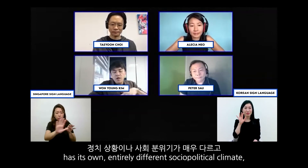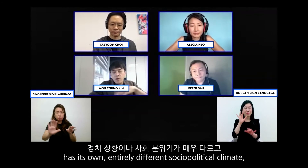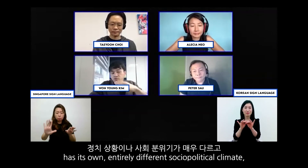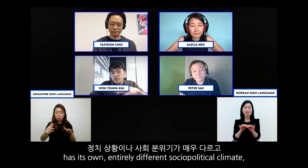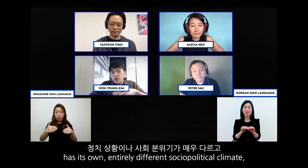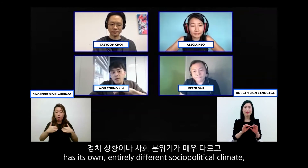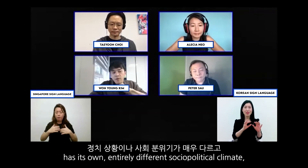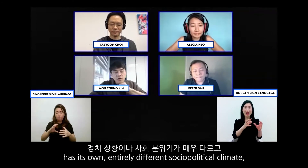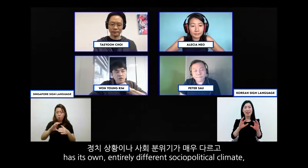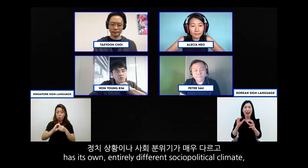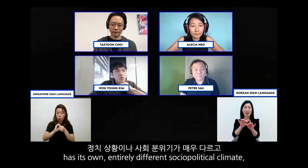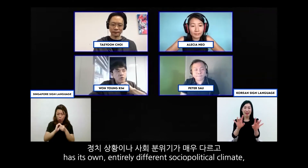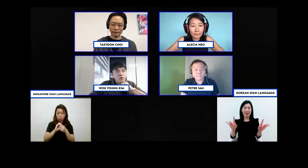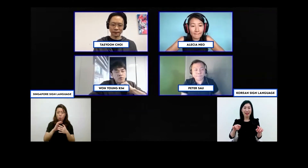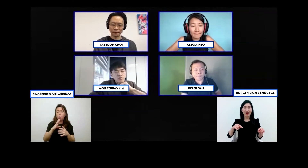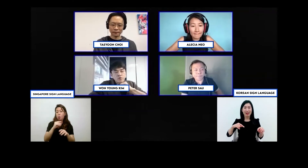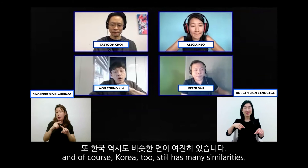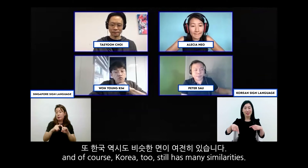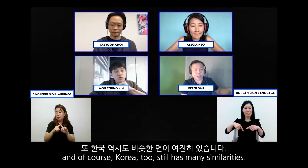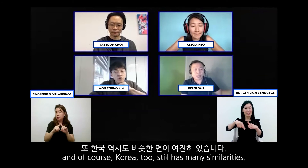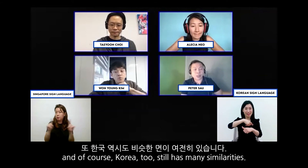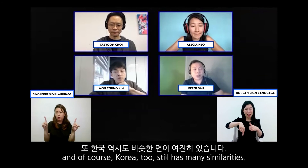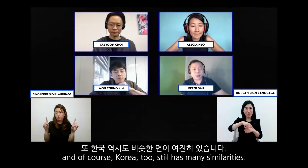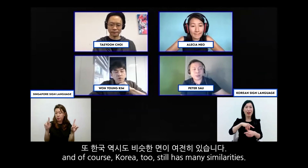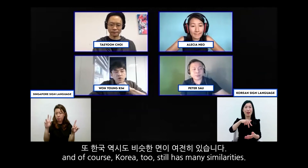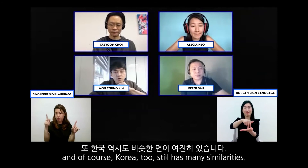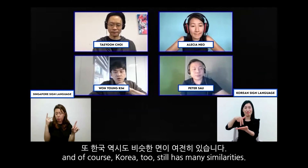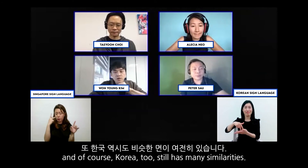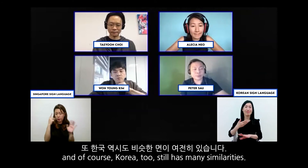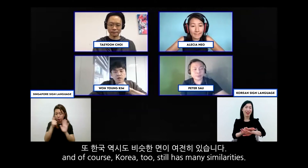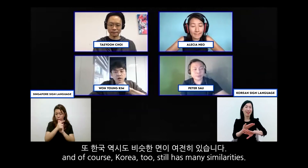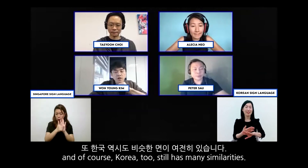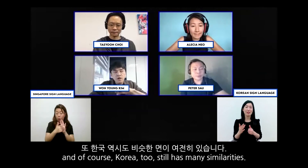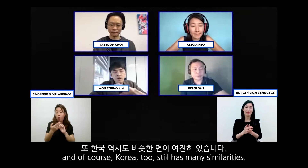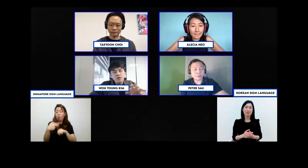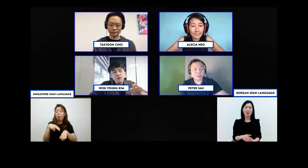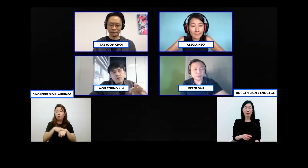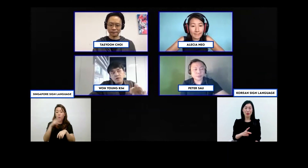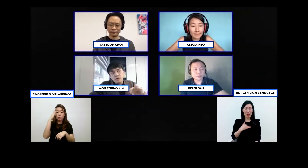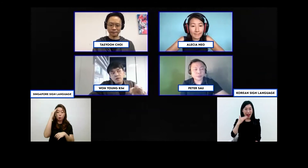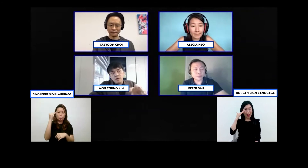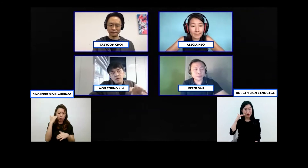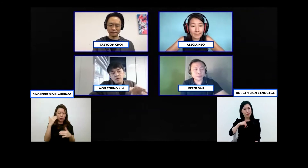상황이나 사회 분위기가 매우 다르고 또 한국 역시도 비슷한 면이 여전히 있습니다. 그러니까